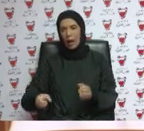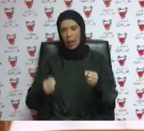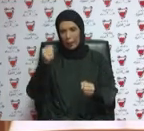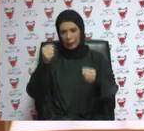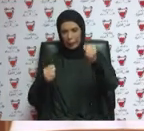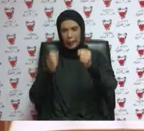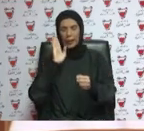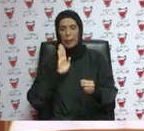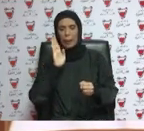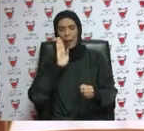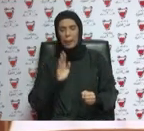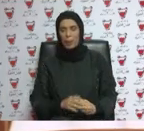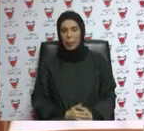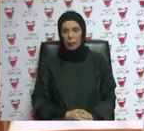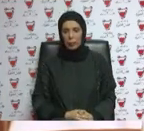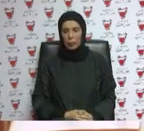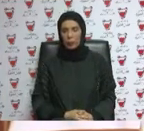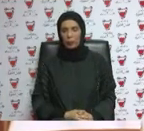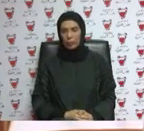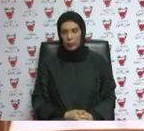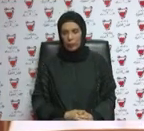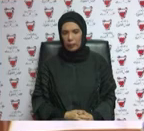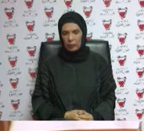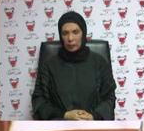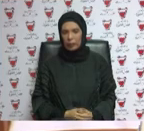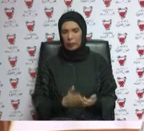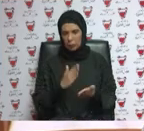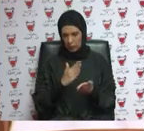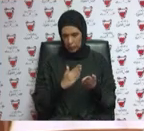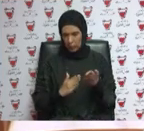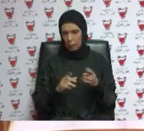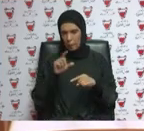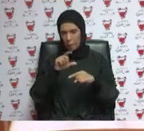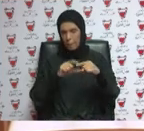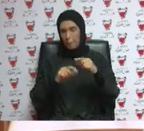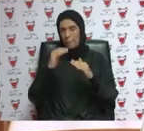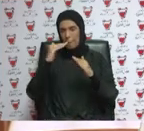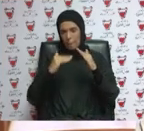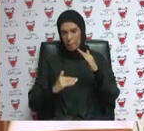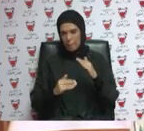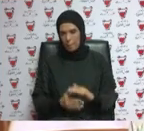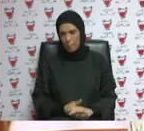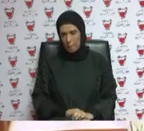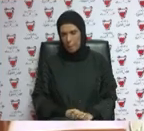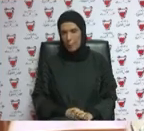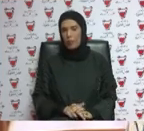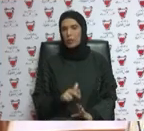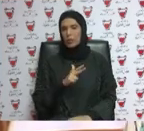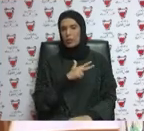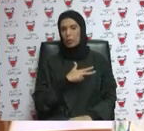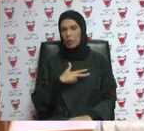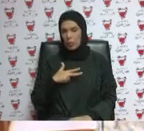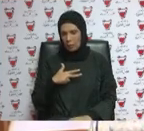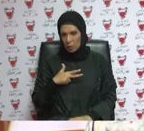السياقة، رغم أن هذول يشكلون أيضا جزء كنسبة أقل ولكن أعتقد أن الحكومة أن